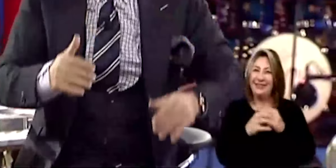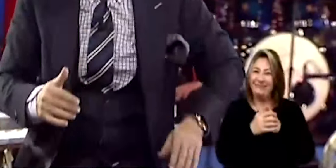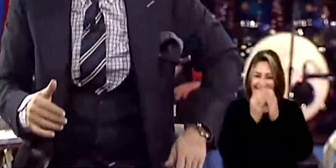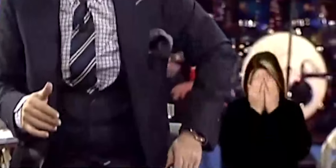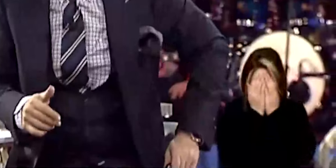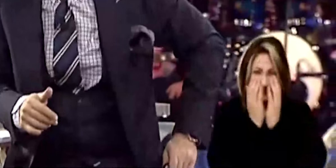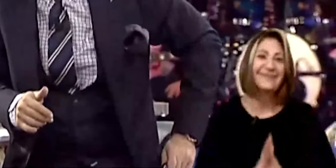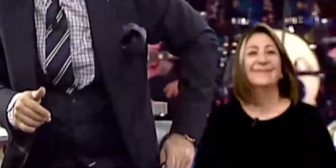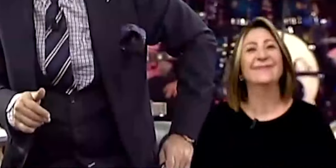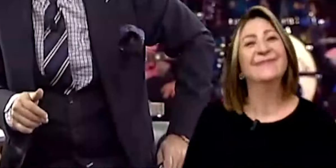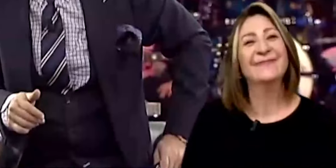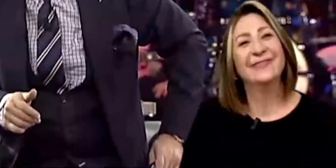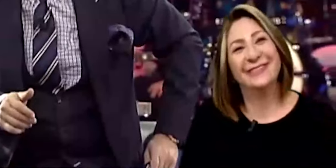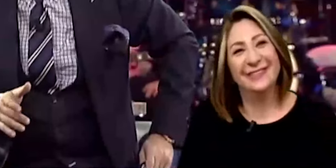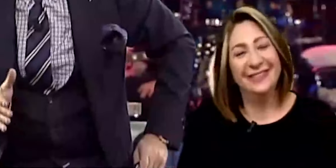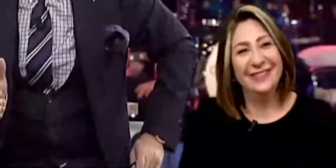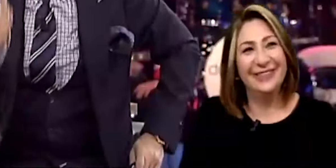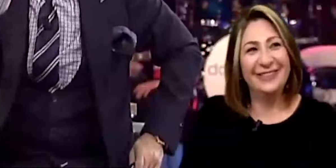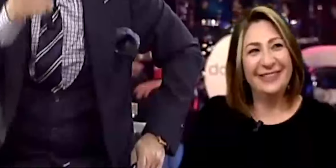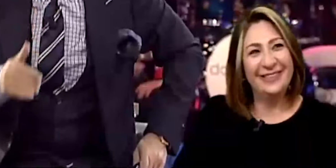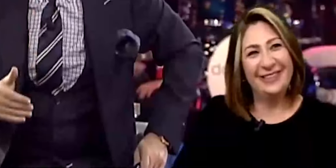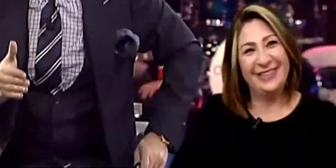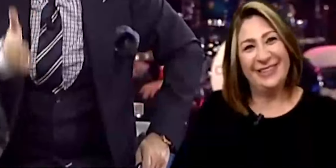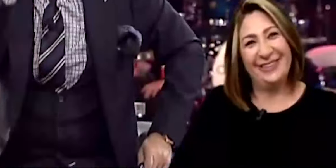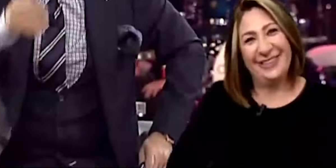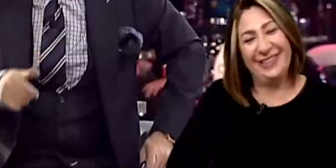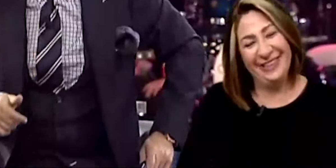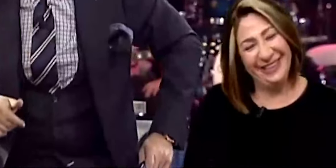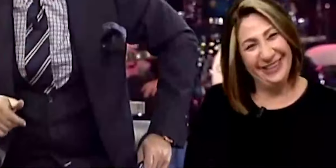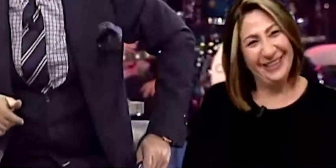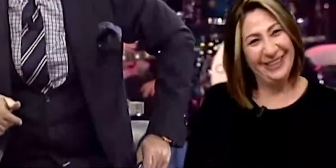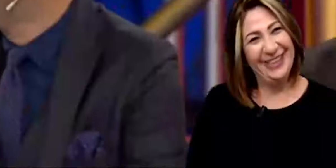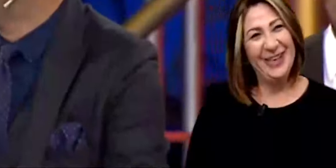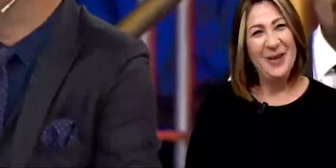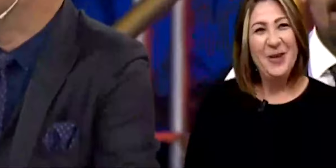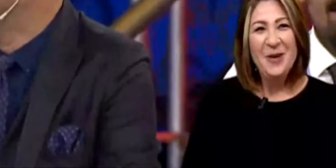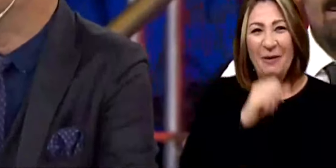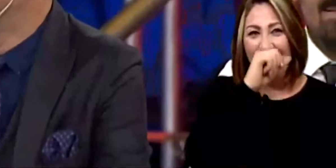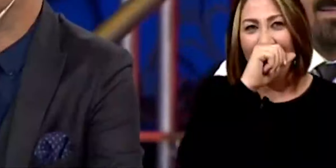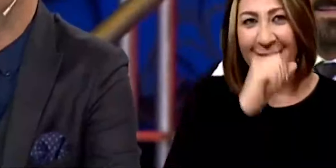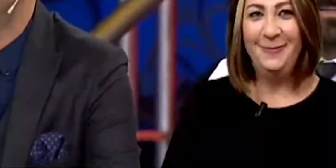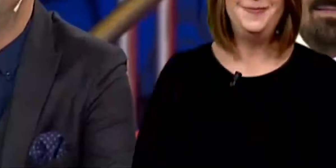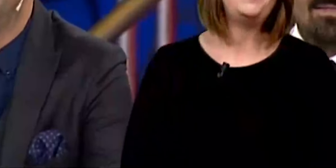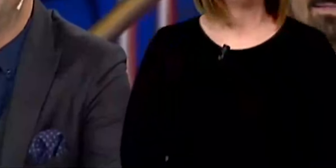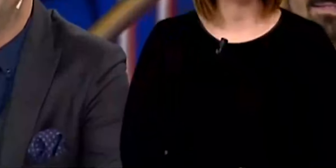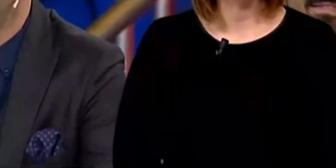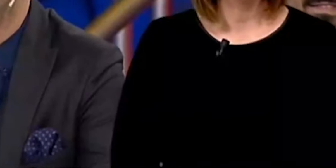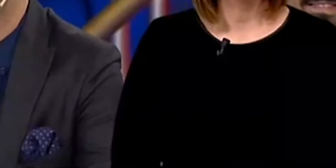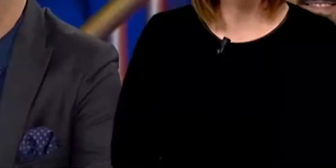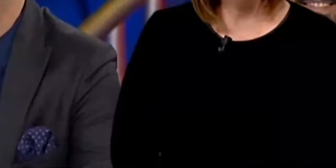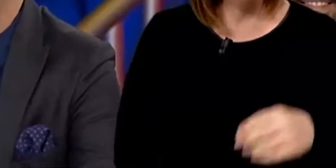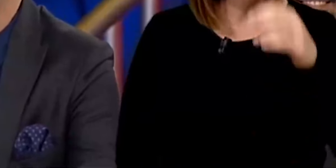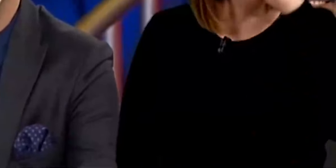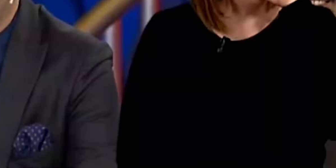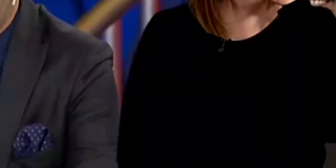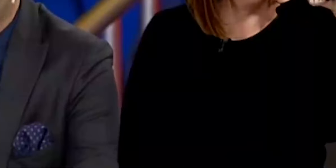Nesloş'u biraz büyütebilir miyiz Hüseyin konuşurken? Hüseyin'i de yanına alalım. Nesloş'u büyütelim, benim kadar büyütelim. Hüseyin'i de yanına alalım.